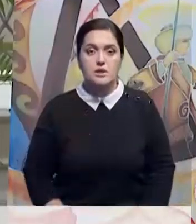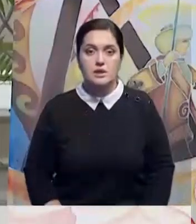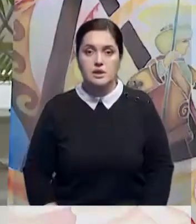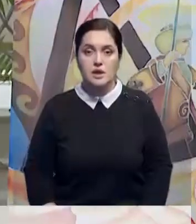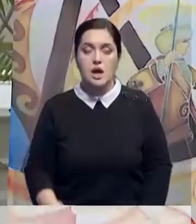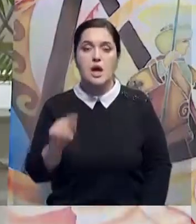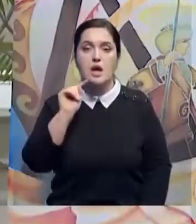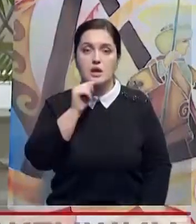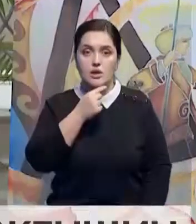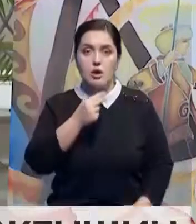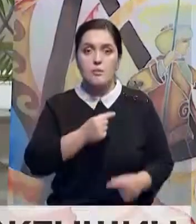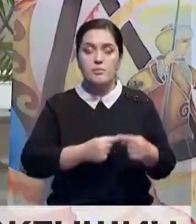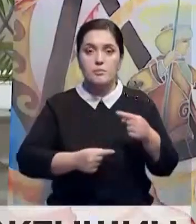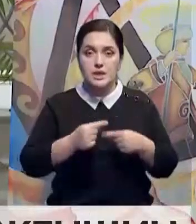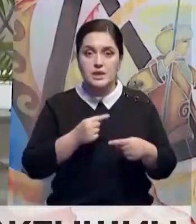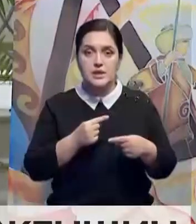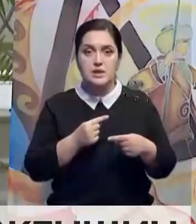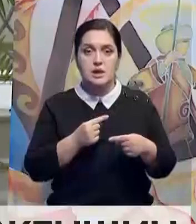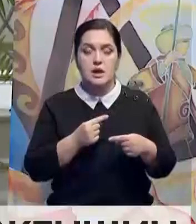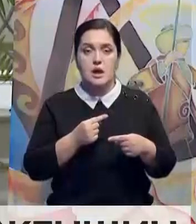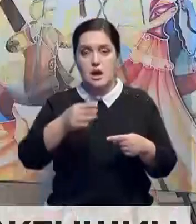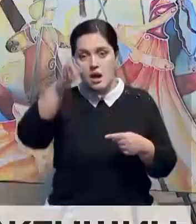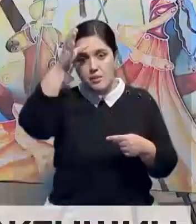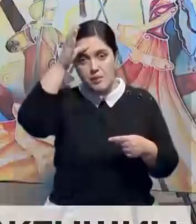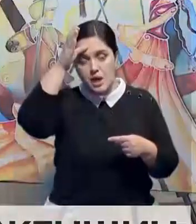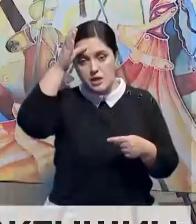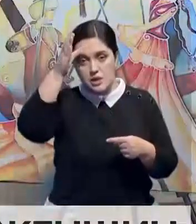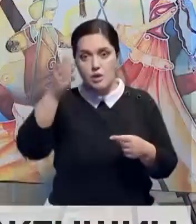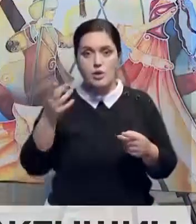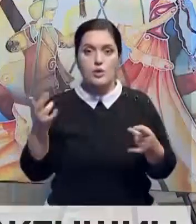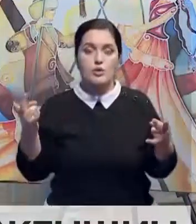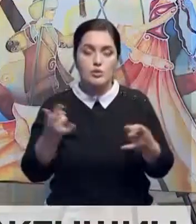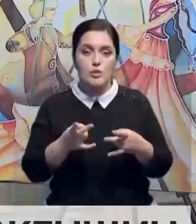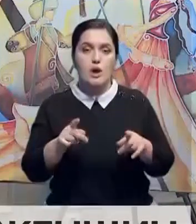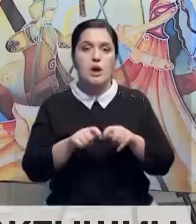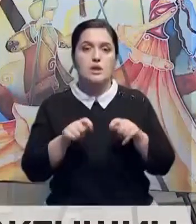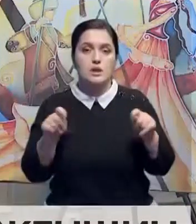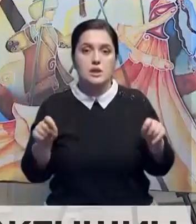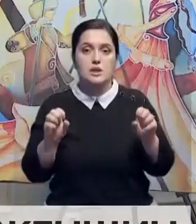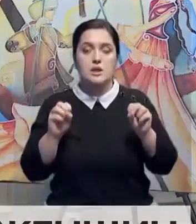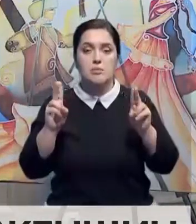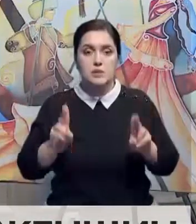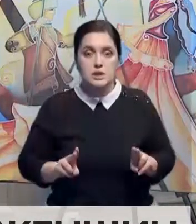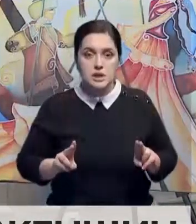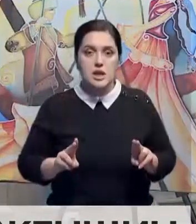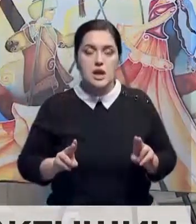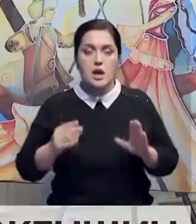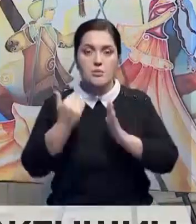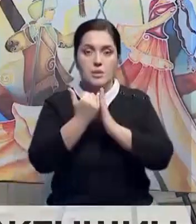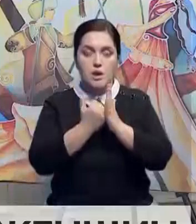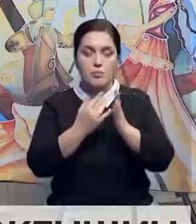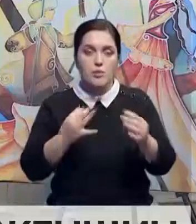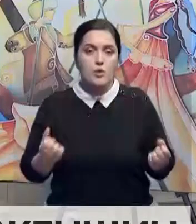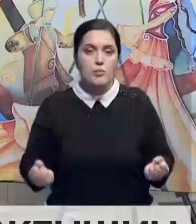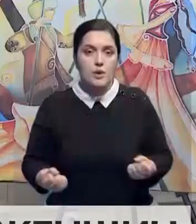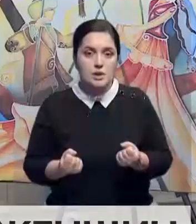числе в экономике, в бизнесе, образовании. Необходимо открыть специальные программы по